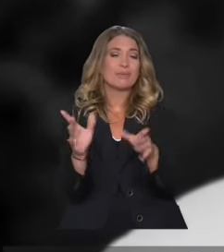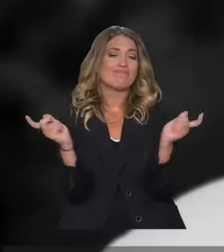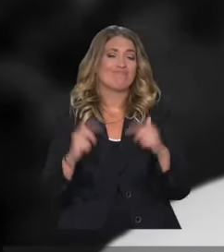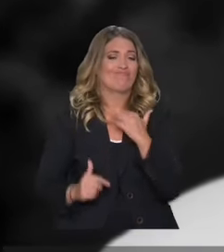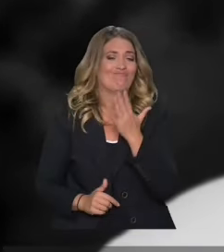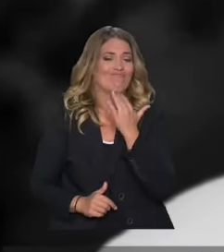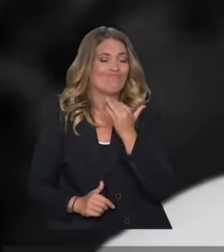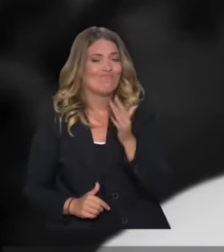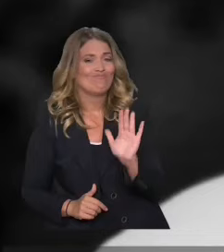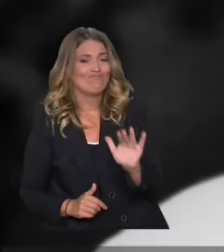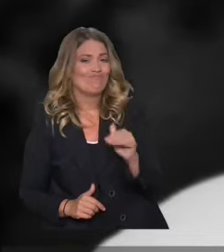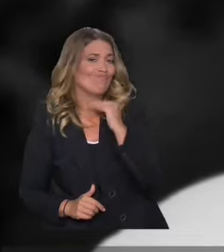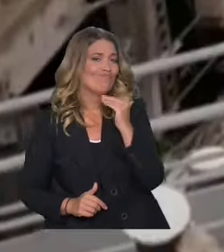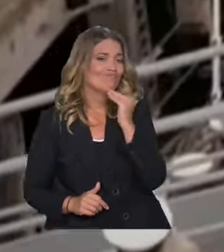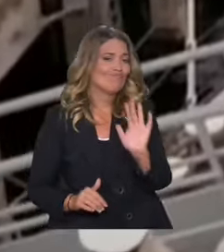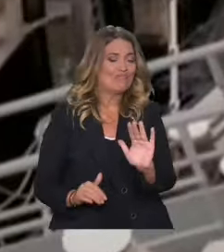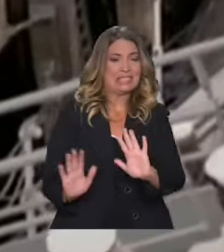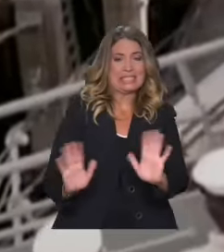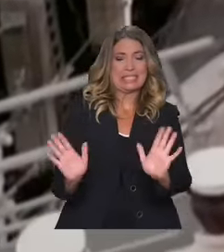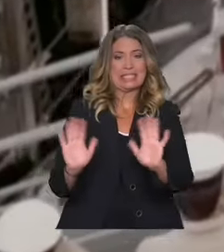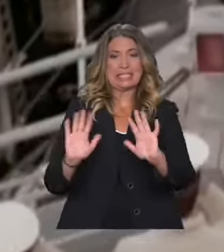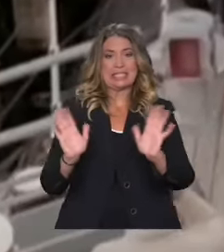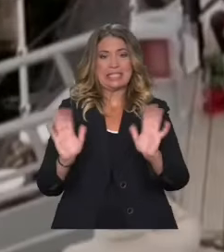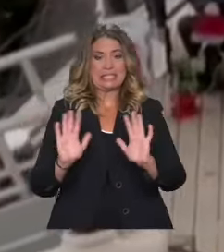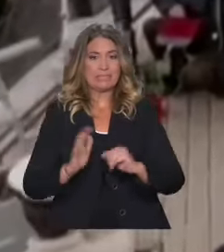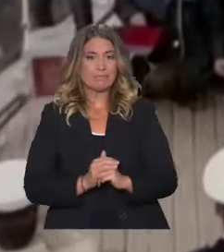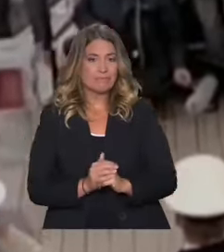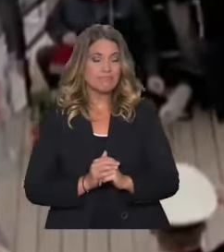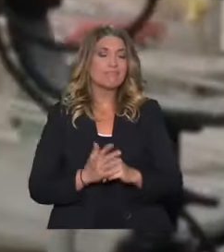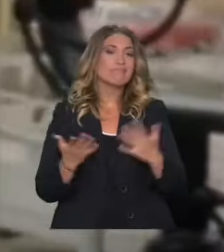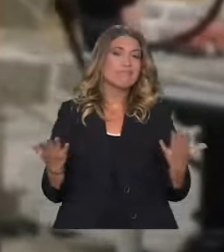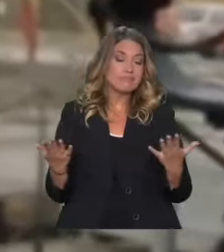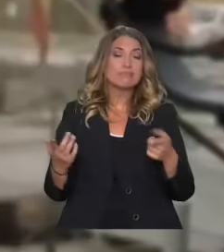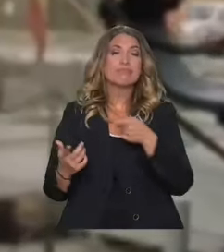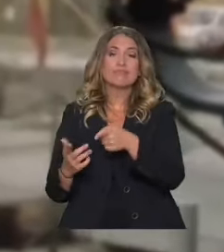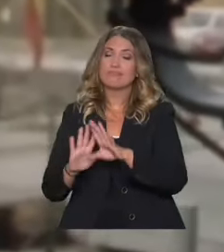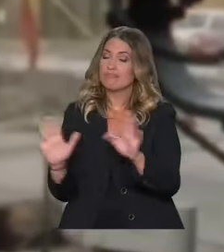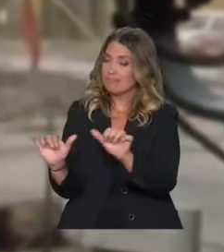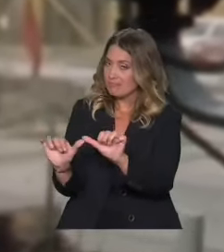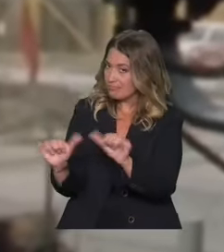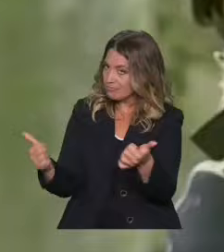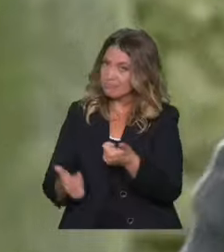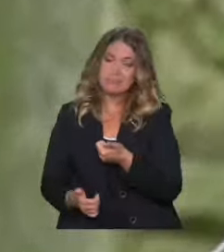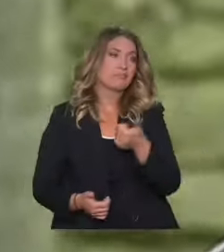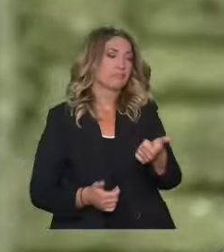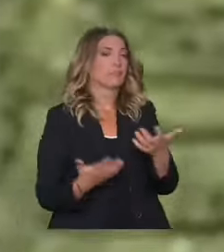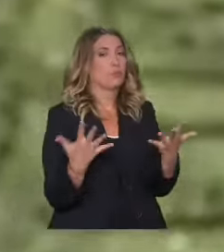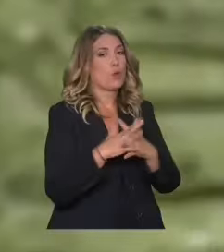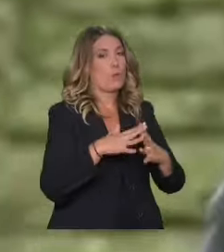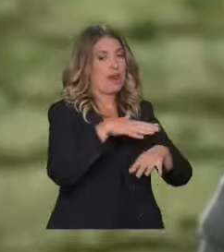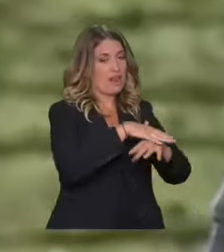this cannot end in marriage. Η σύντομη σχέση τους θα διακοπεί με τον Κάρολο να υπηρετεί στο βασιλικό ναυτικό και την Καμίλα